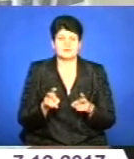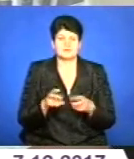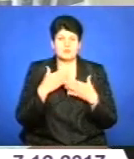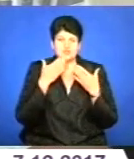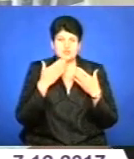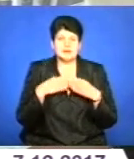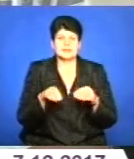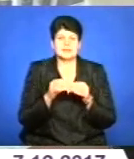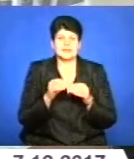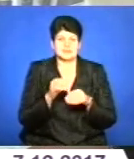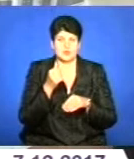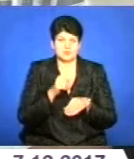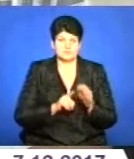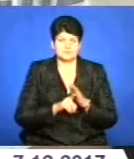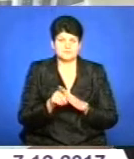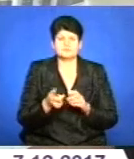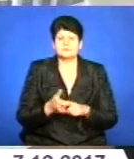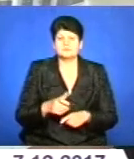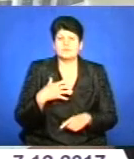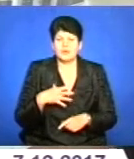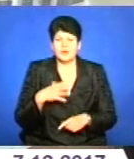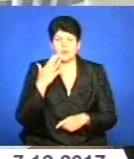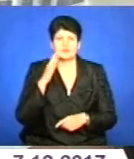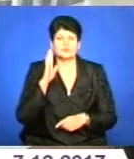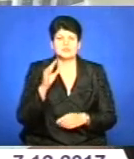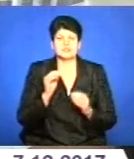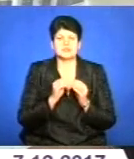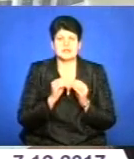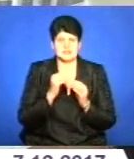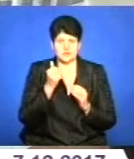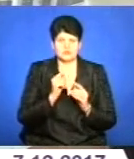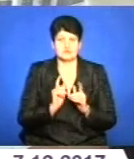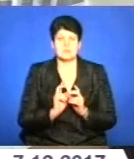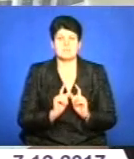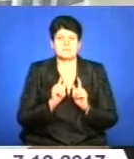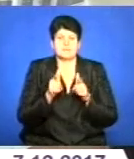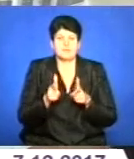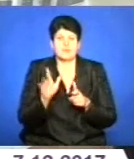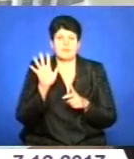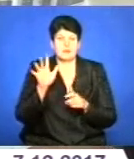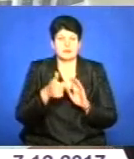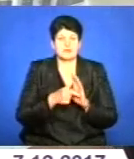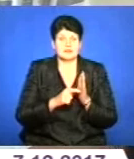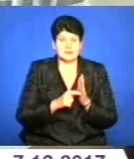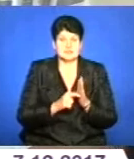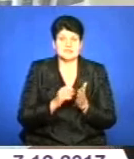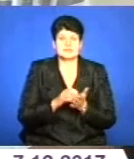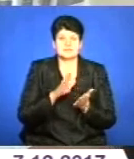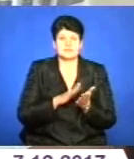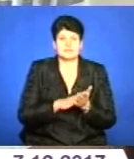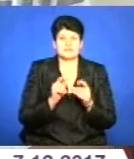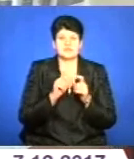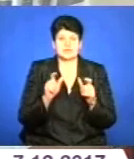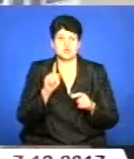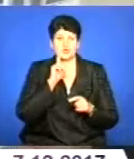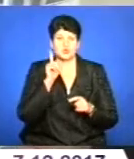прочитали, з 10 років. Вона дуже чекала, коли ж їй вже виповниться 10 років, щоб вона пішла в 5 клас, і вона вже тоді запишеться в станцію юних техніків